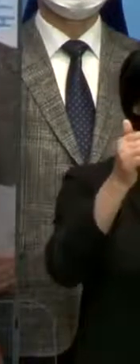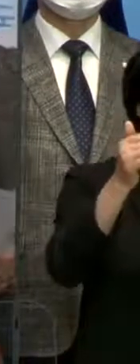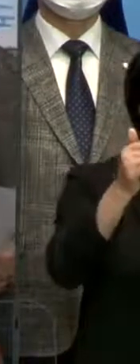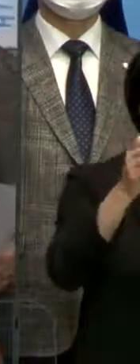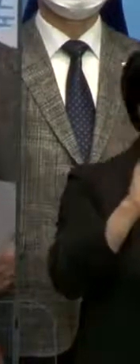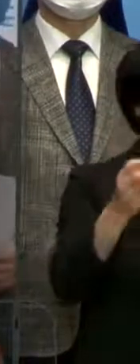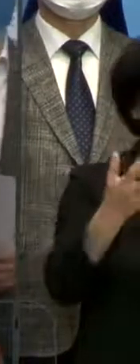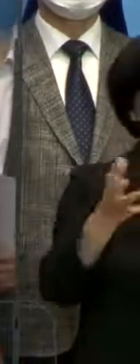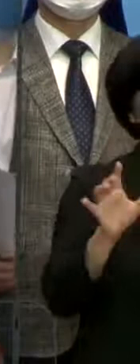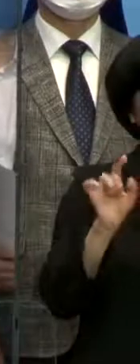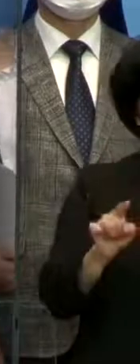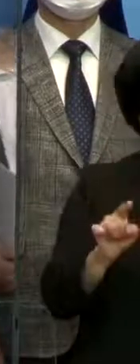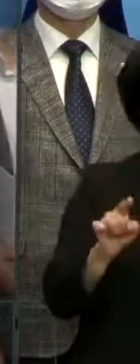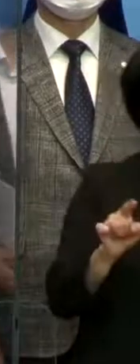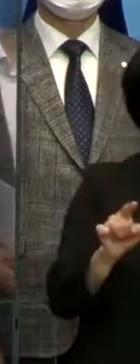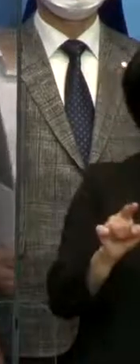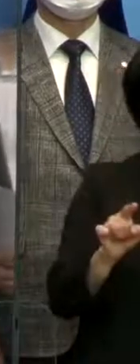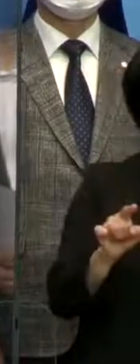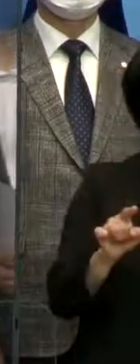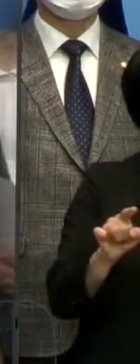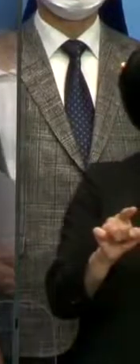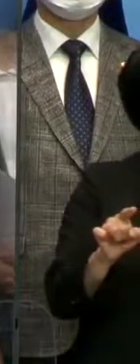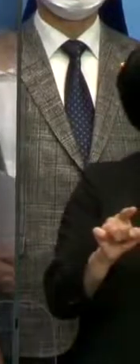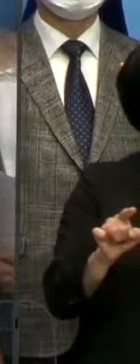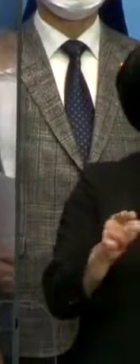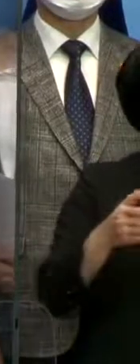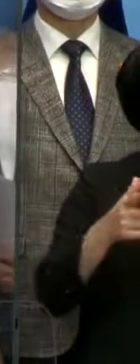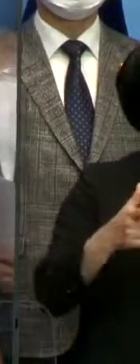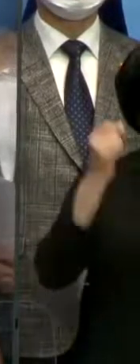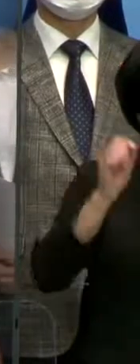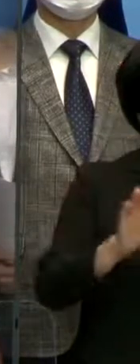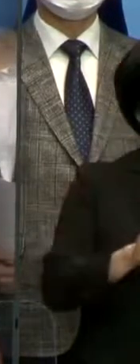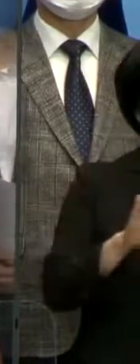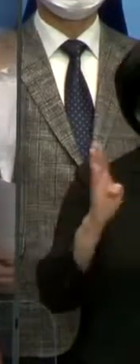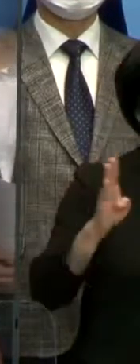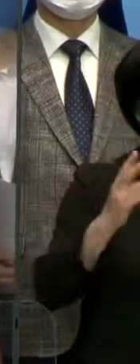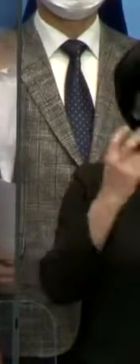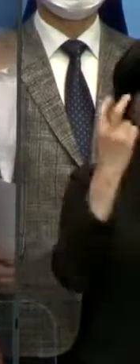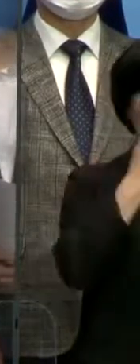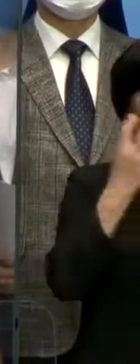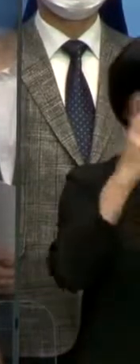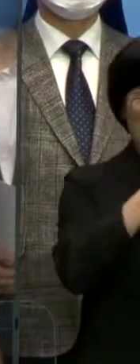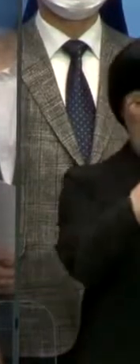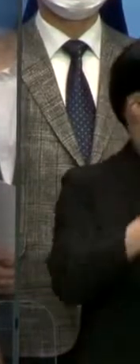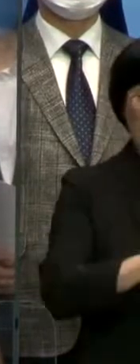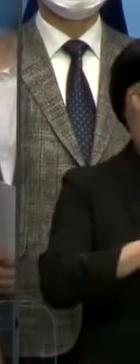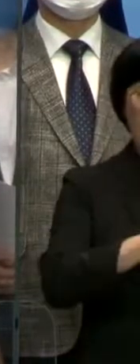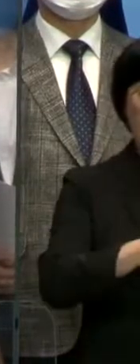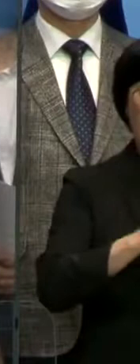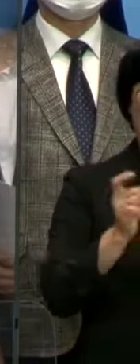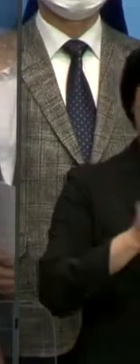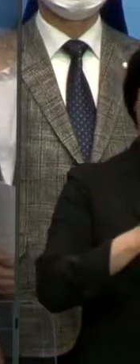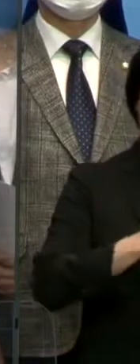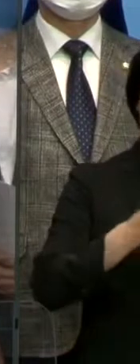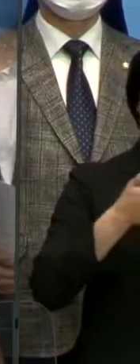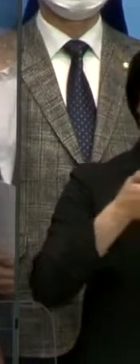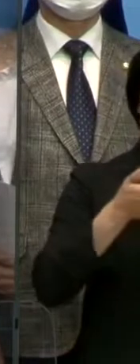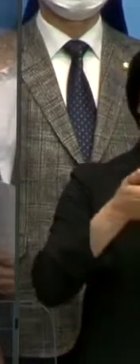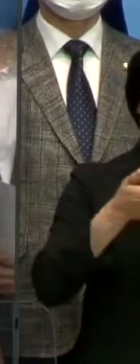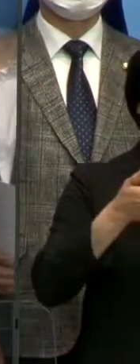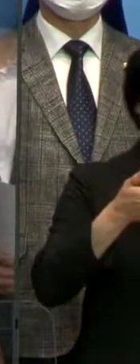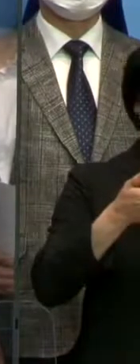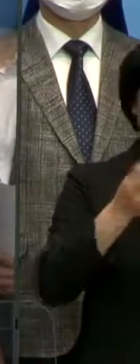야당 측에 법안 소위를 빨리 열어서 심의를 계속할 것을 요청하면서 또